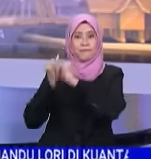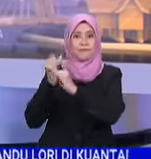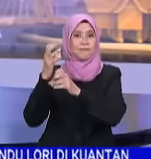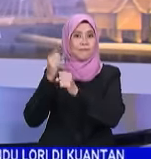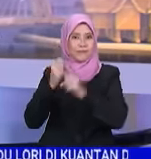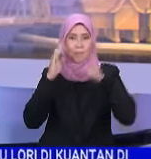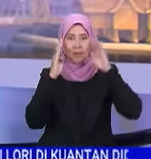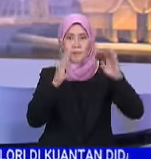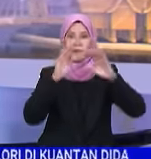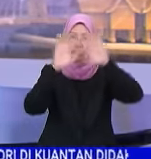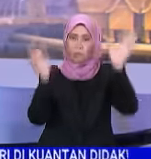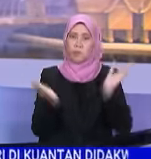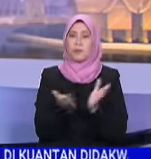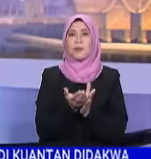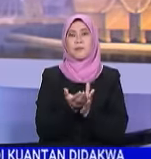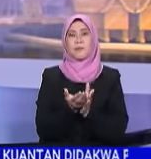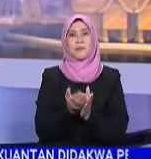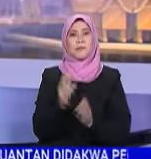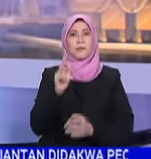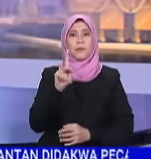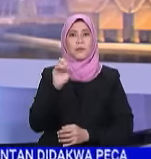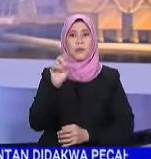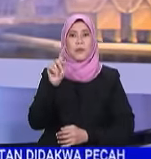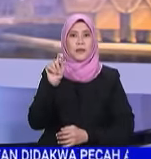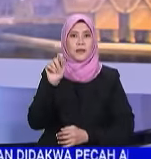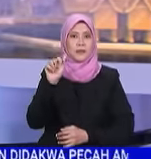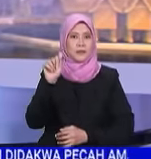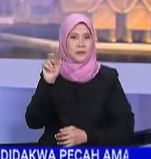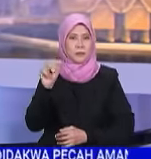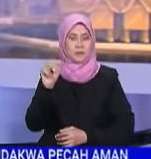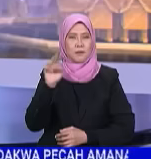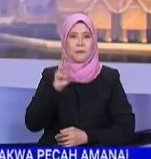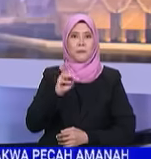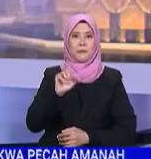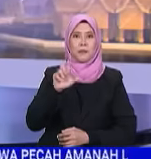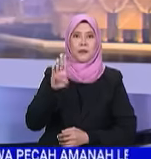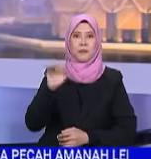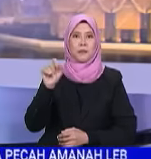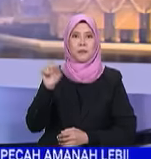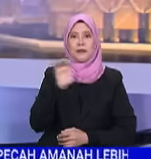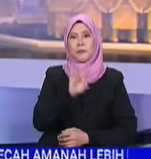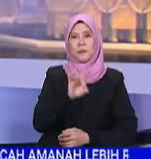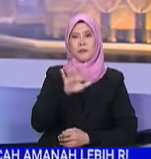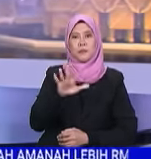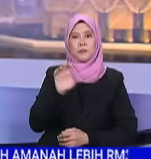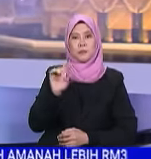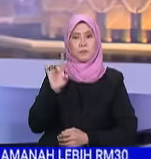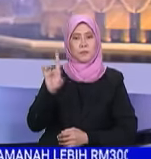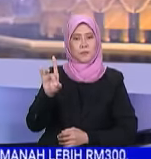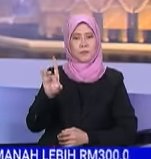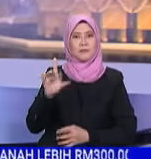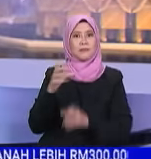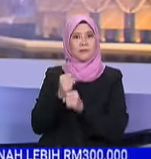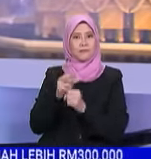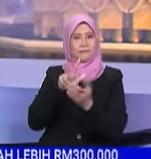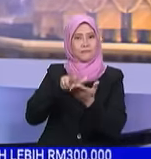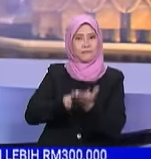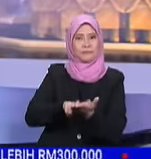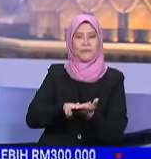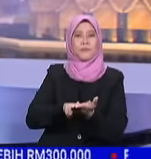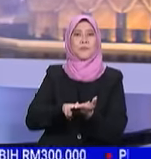hatian dunia ini terbukti apabila kontien Batalion Malaysia malbat 8508 menerima pengiktirafan